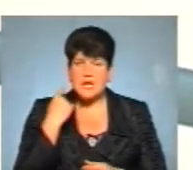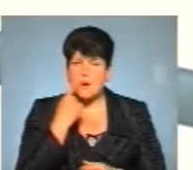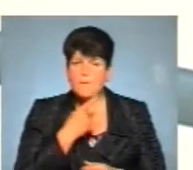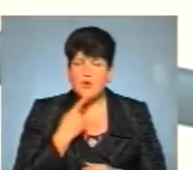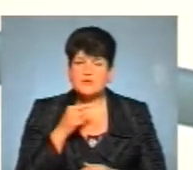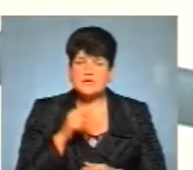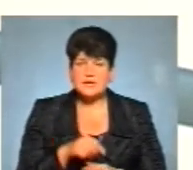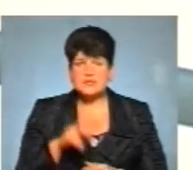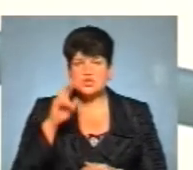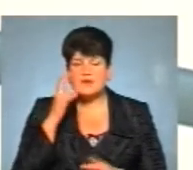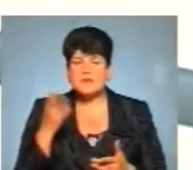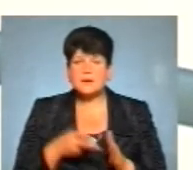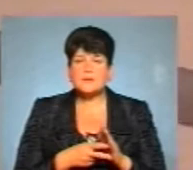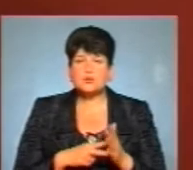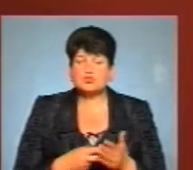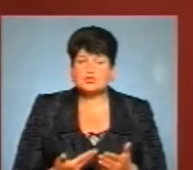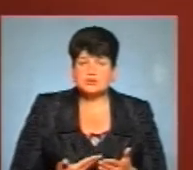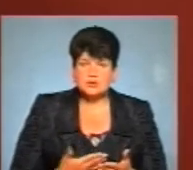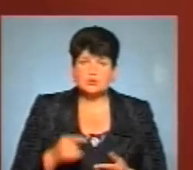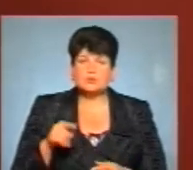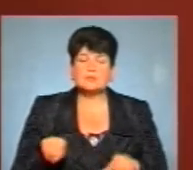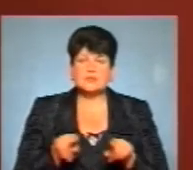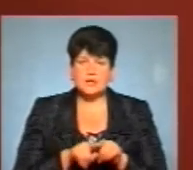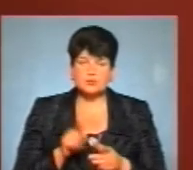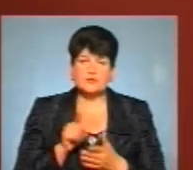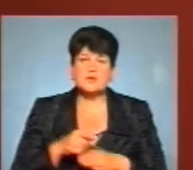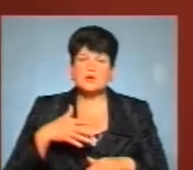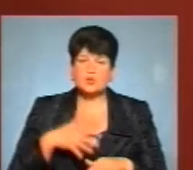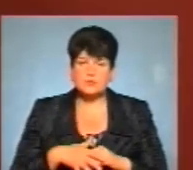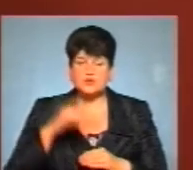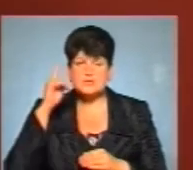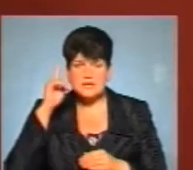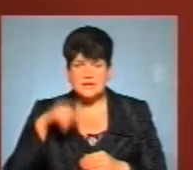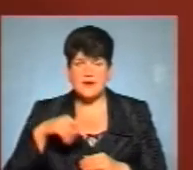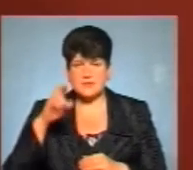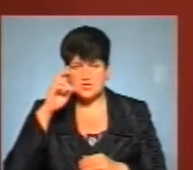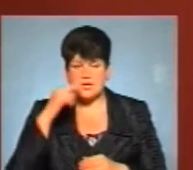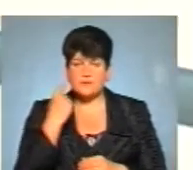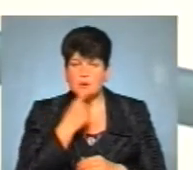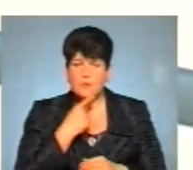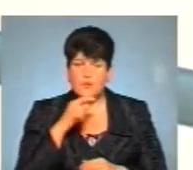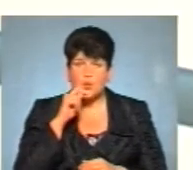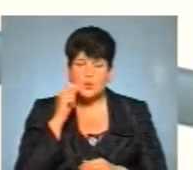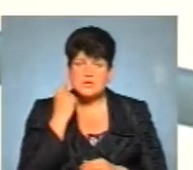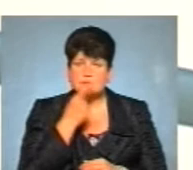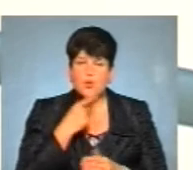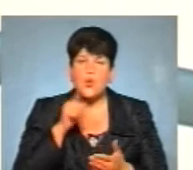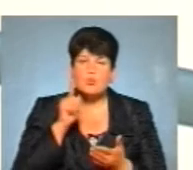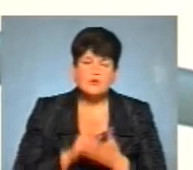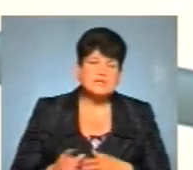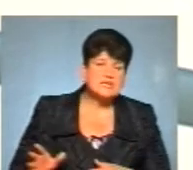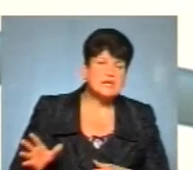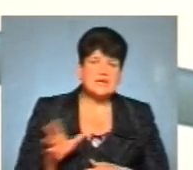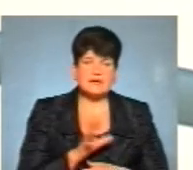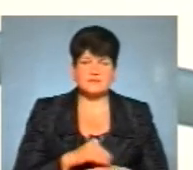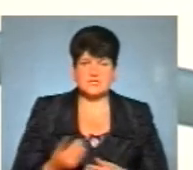тієї держави, в якій ти плануєш жити. І тому ми теж тут повинні розуміти, що знання державної мови, української мови, обов'язкове для всіх